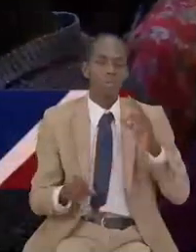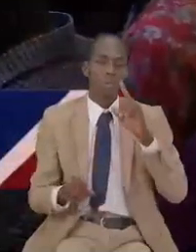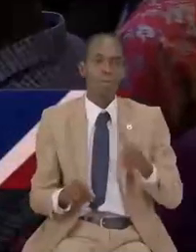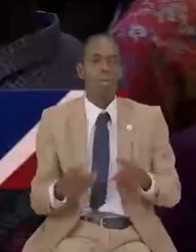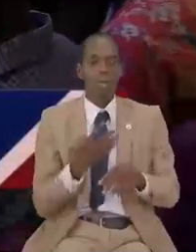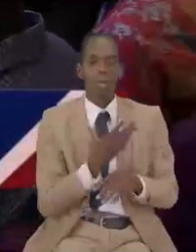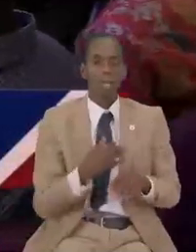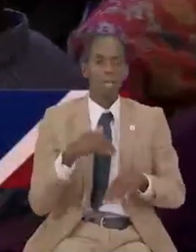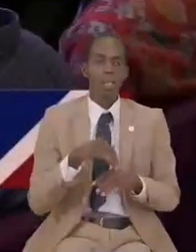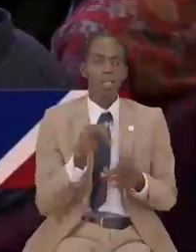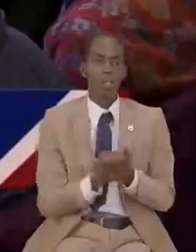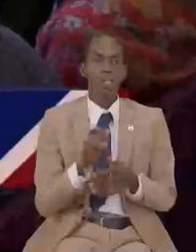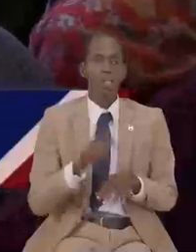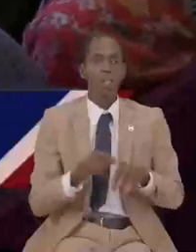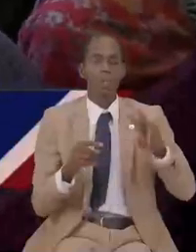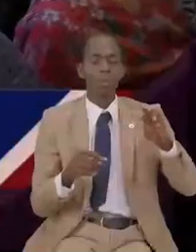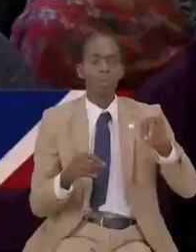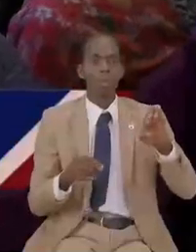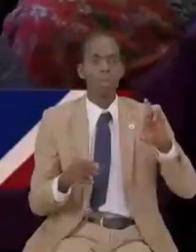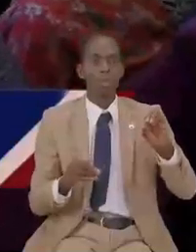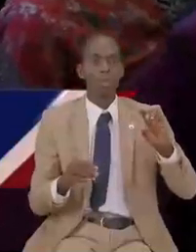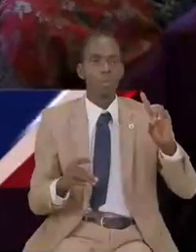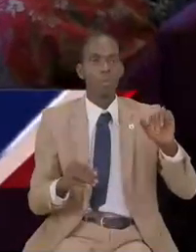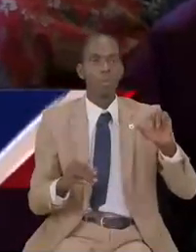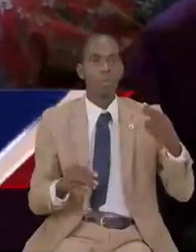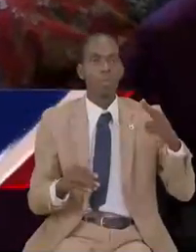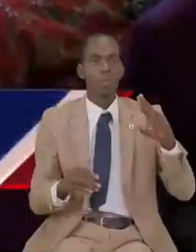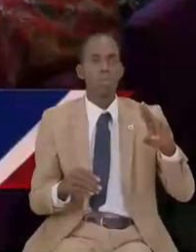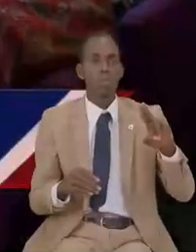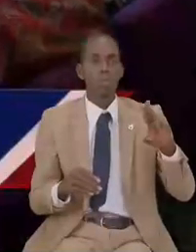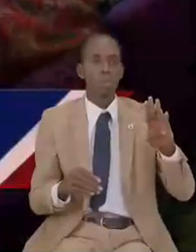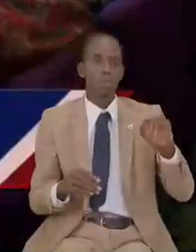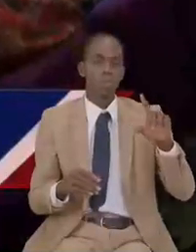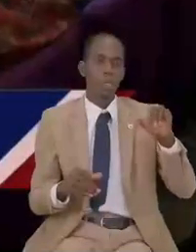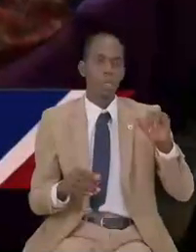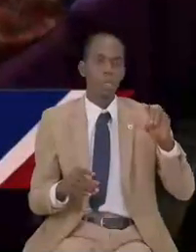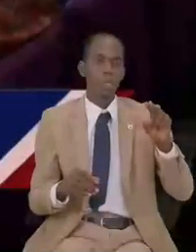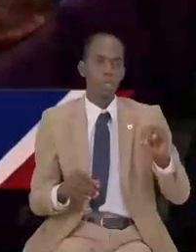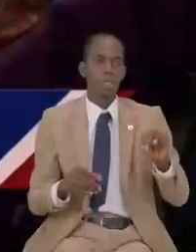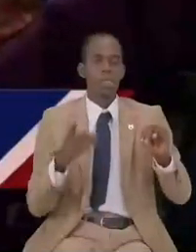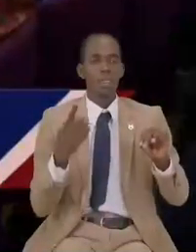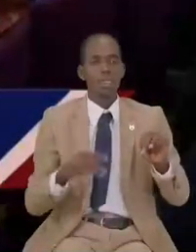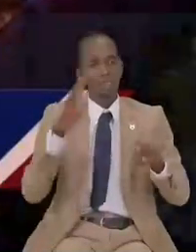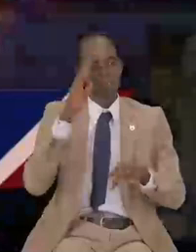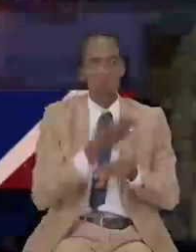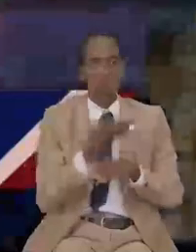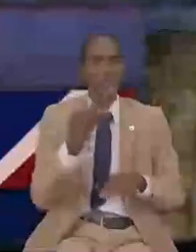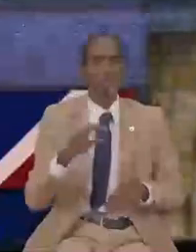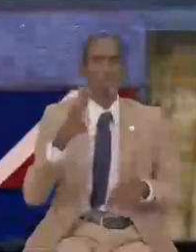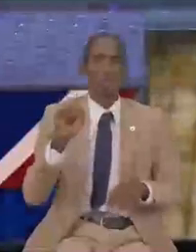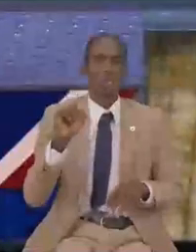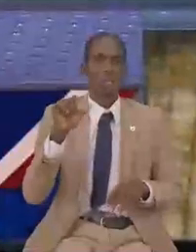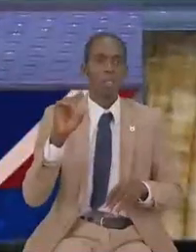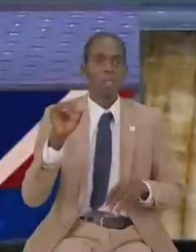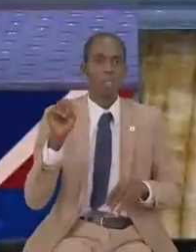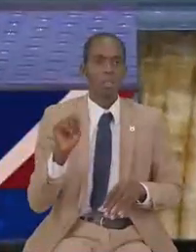verset 1. En ce même temps, Merodac Baladan, vraiment un terrible nom, fils de Baladan, roi